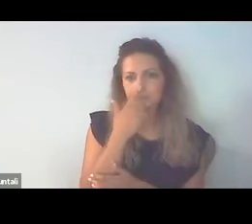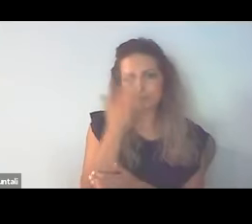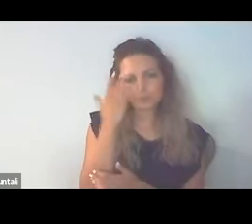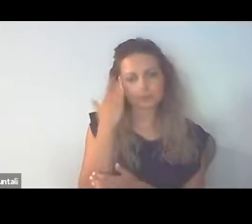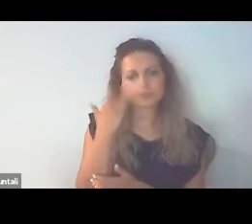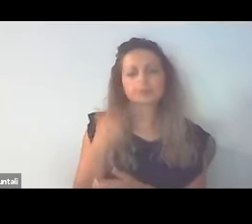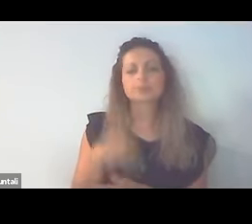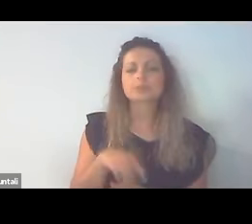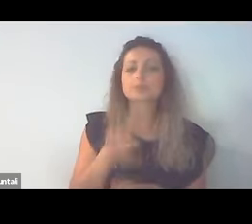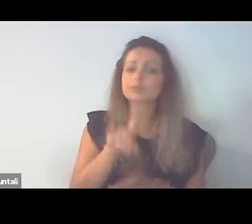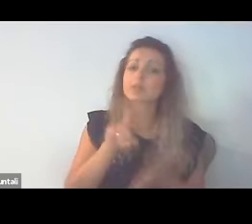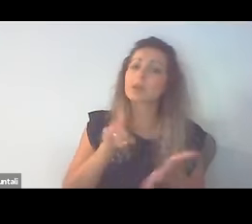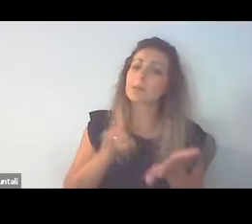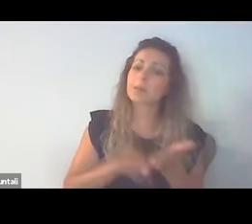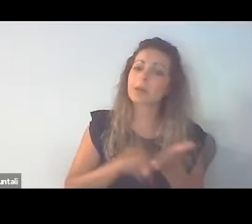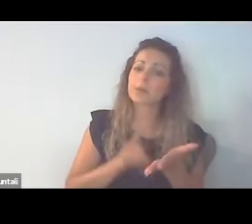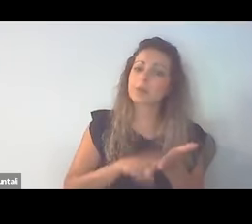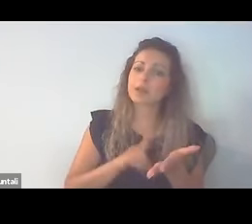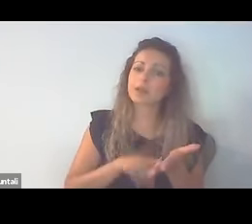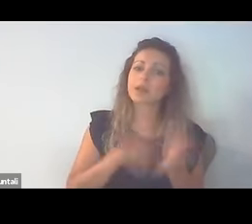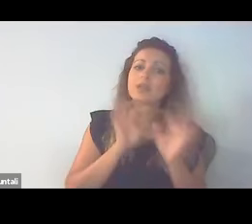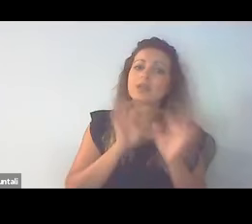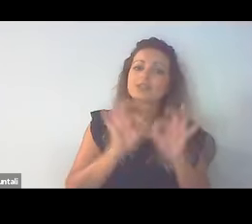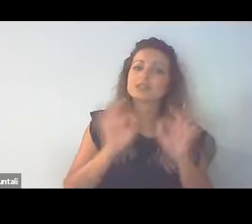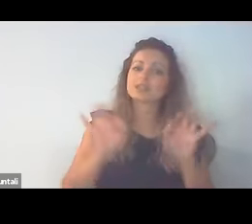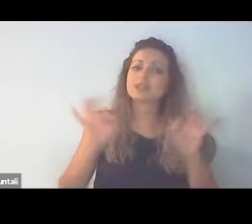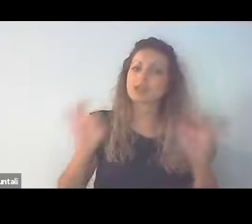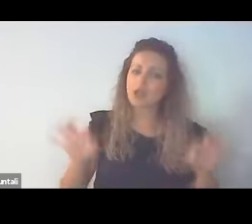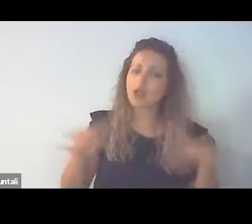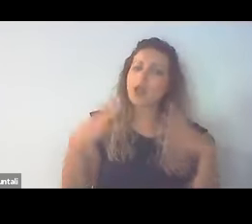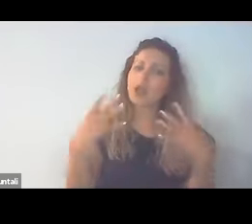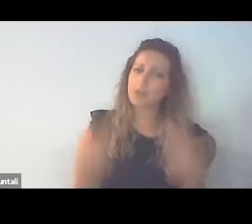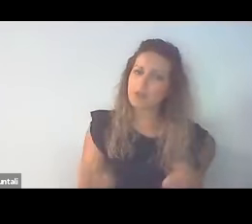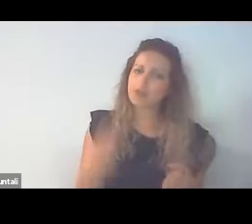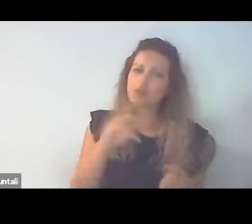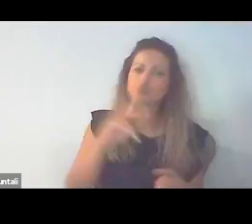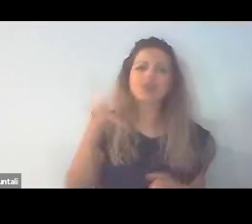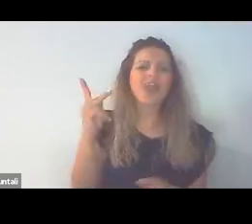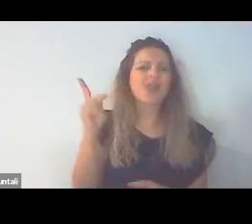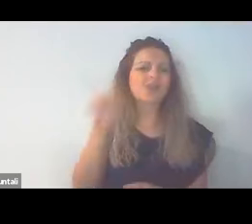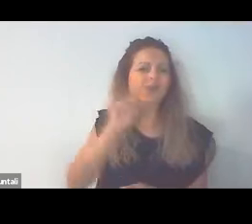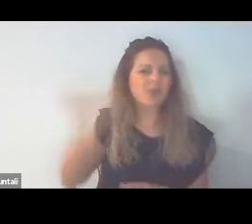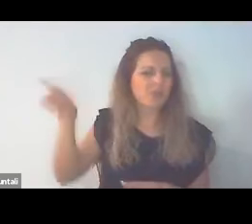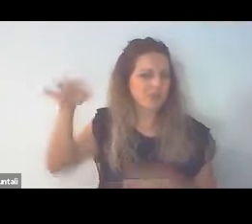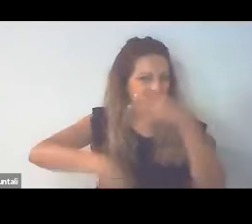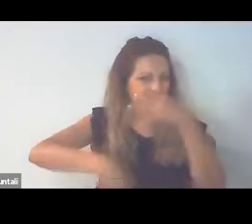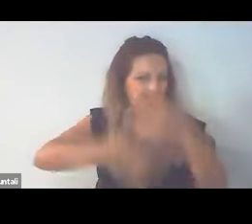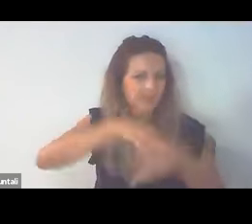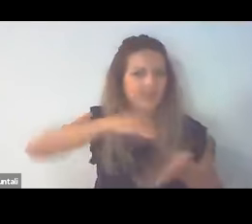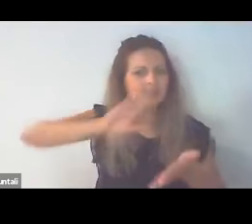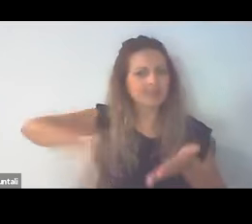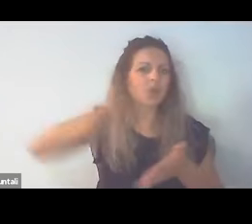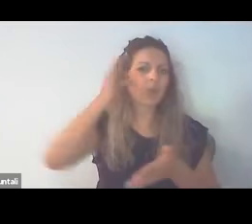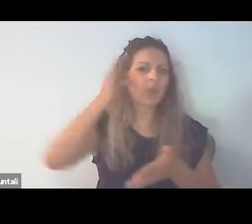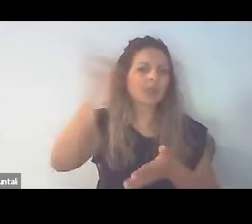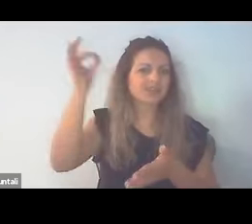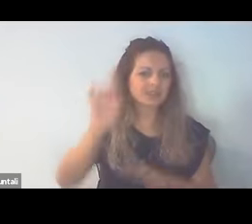θα πρέπει φυσικά να υπάρχει και ένα πλαίσιο, σωστά είπε Καλλιόπη, ότι και το τελευταίο περιστατικό